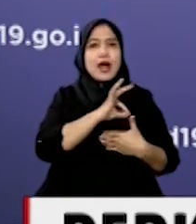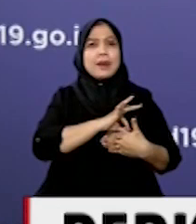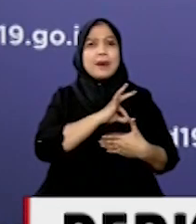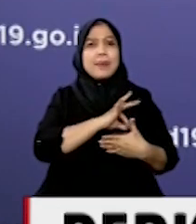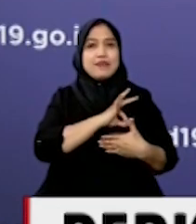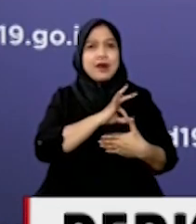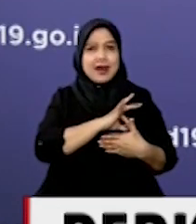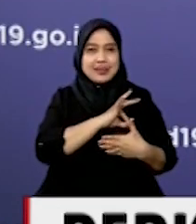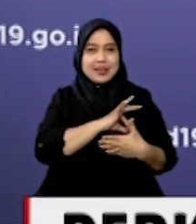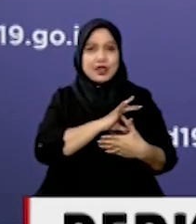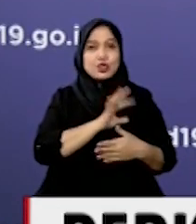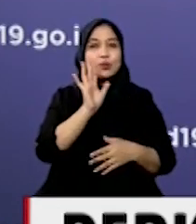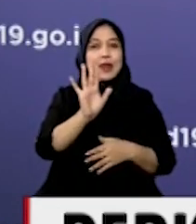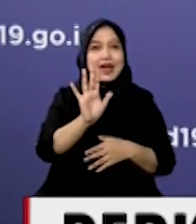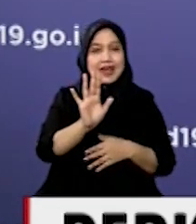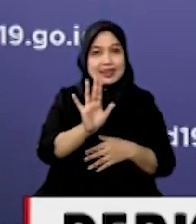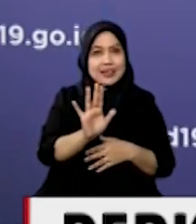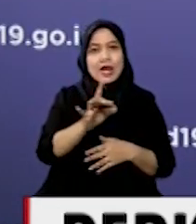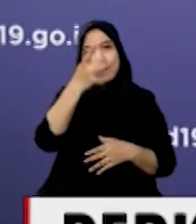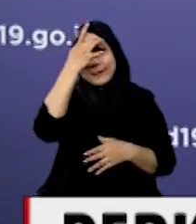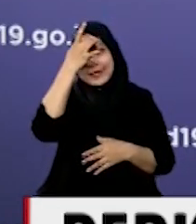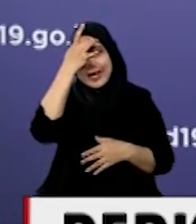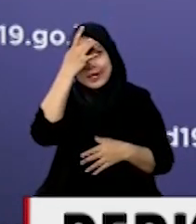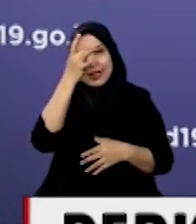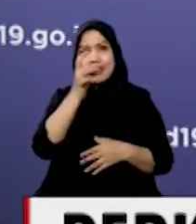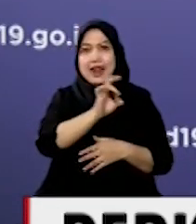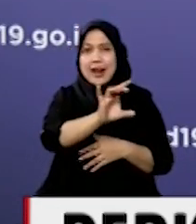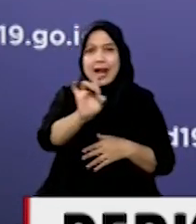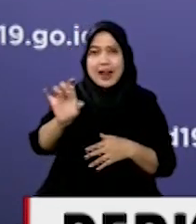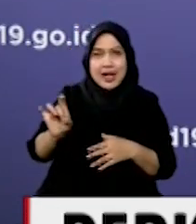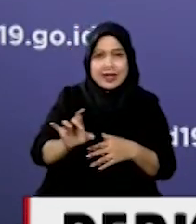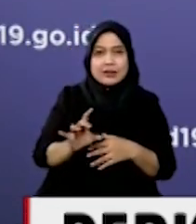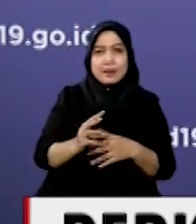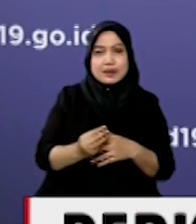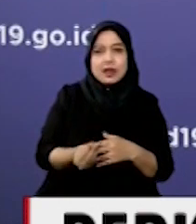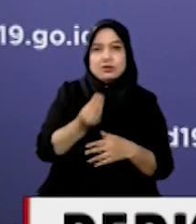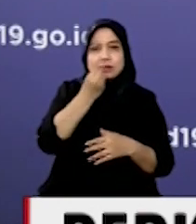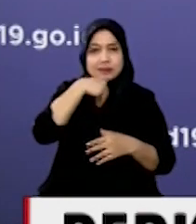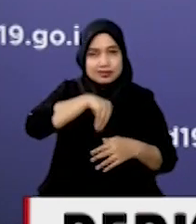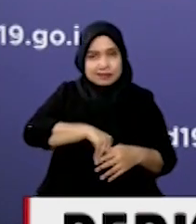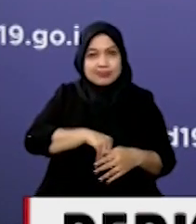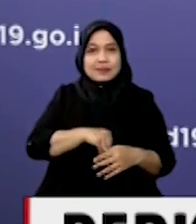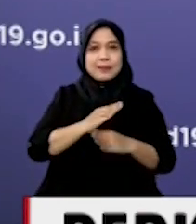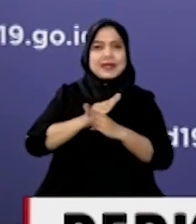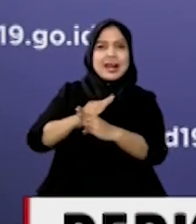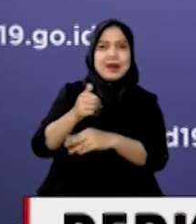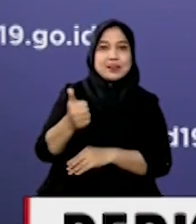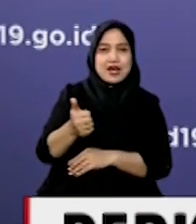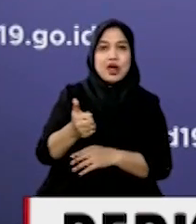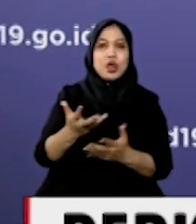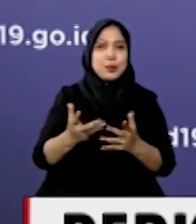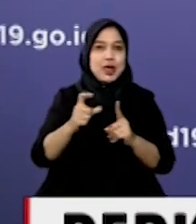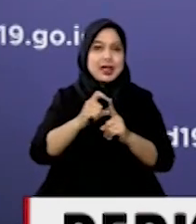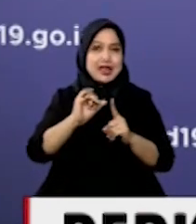kemungkinan terjadinya penularan penyakit yang masuk melalui saluran pencernaan yang menyebabkan